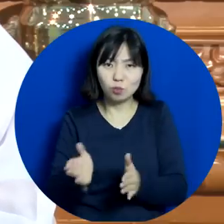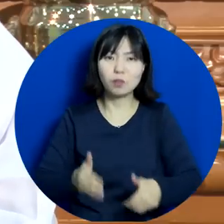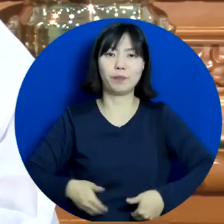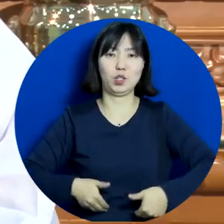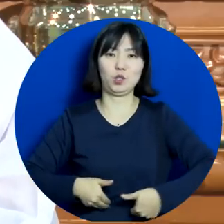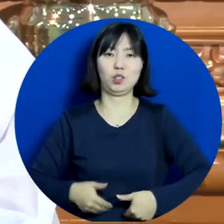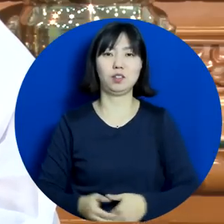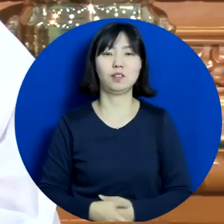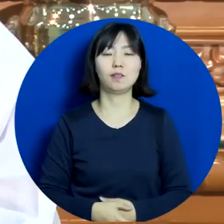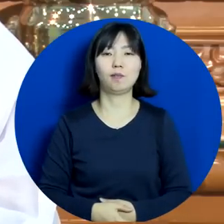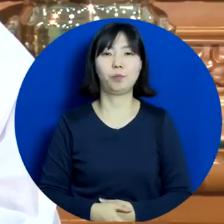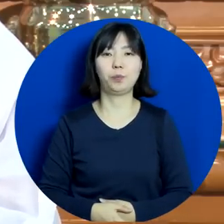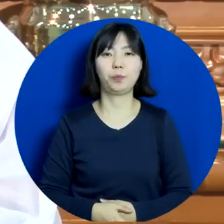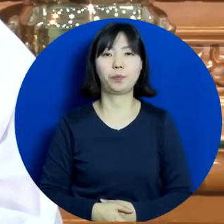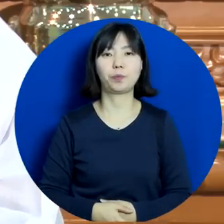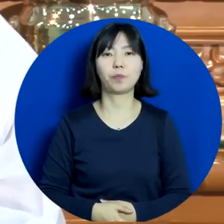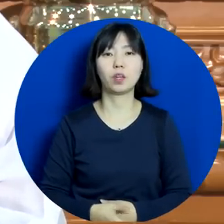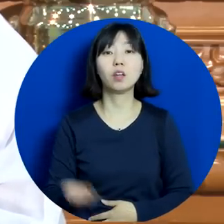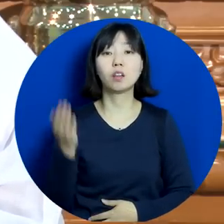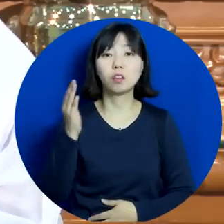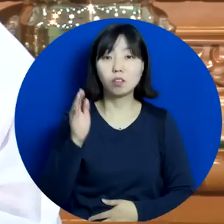근데